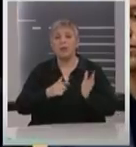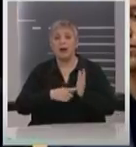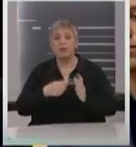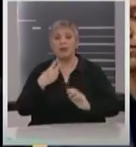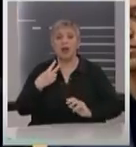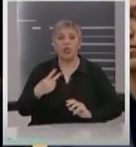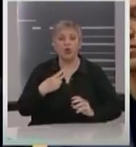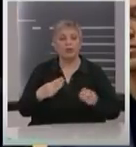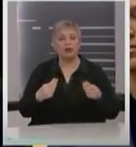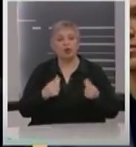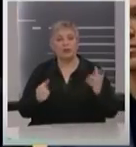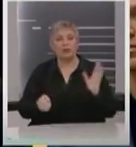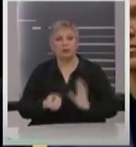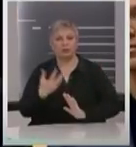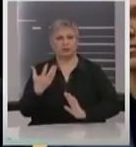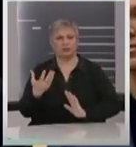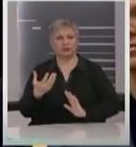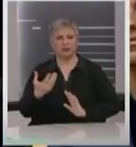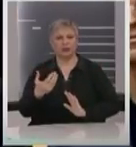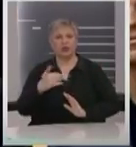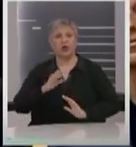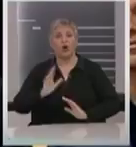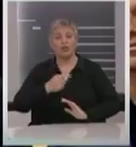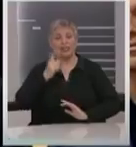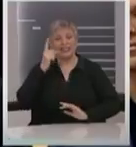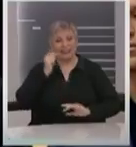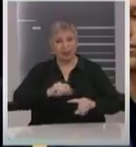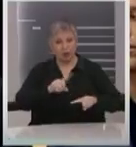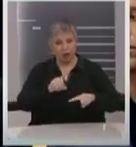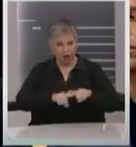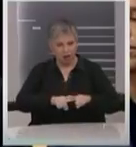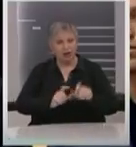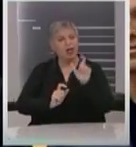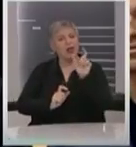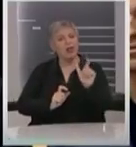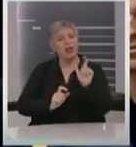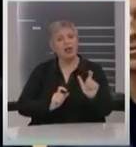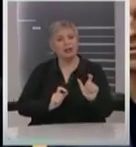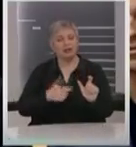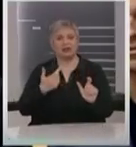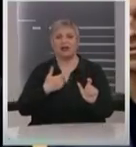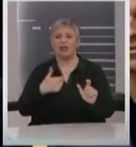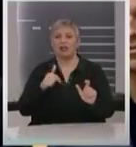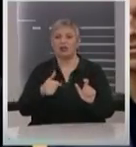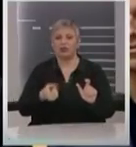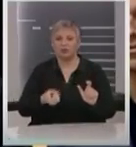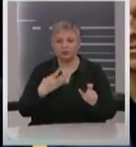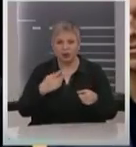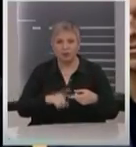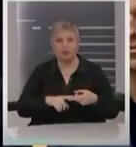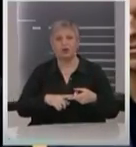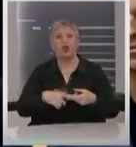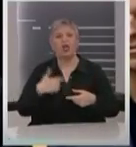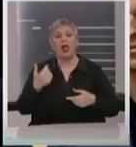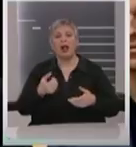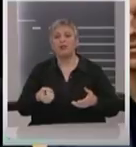για εξυγχρονισμό. Στην πραγματικότητα, για όσους ξέρουν ελληνικά, οι λέξεις και οι εκφράσεις επικαιροποίηση, ερμηνεία σύμφωνα με τα